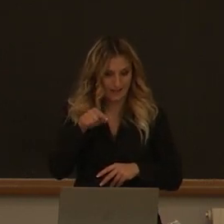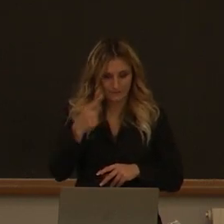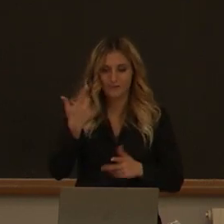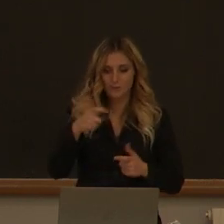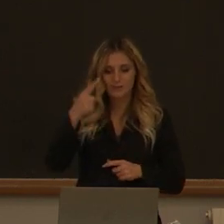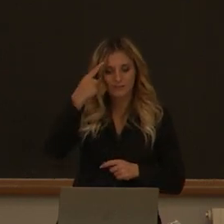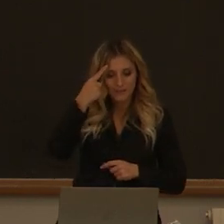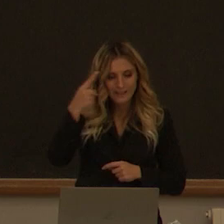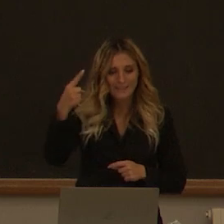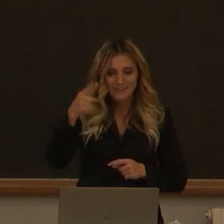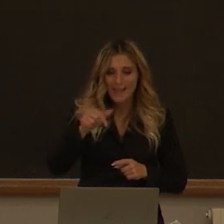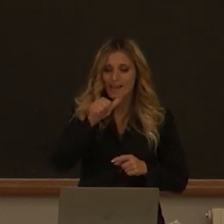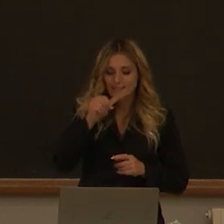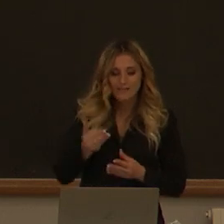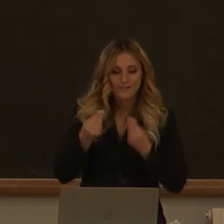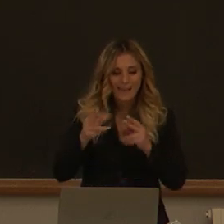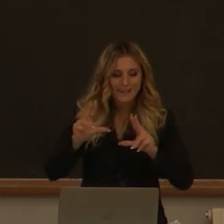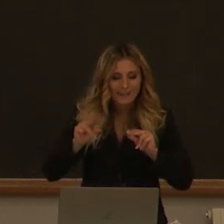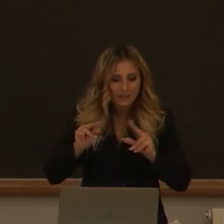è che noi dobbiamo innovare